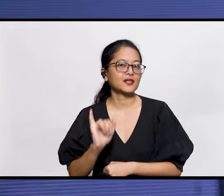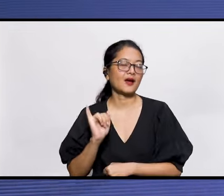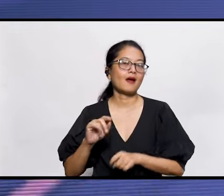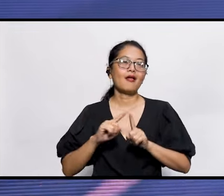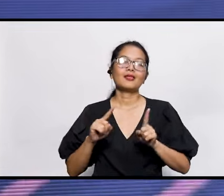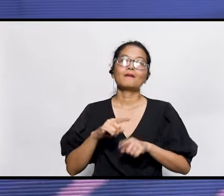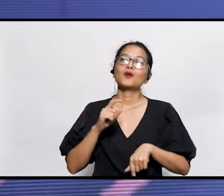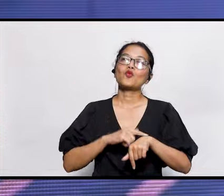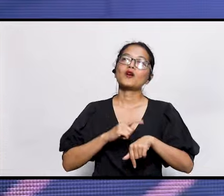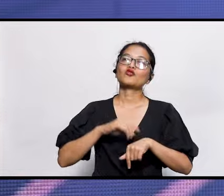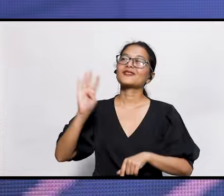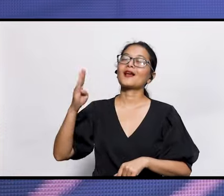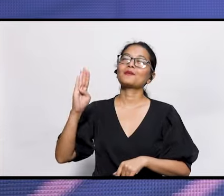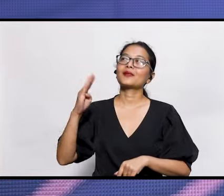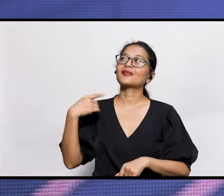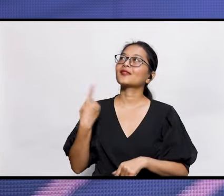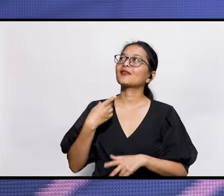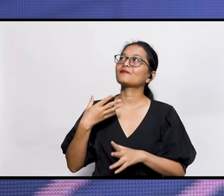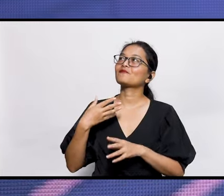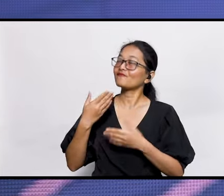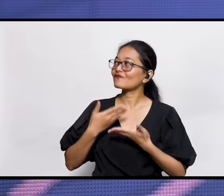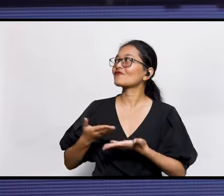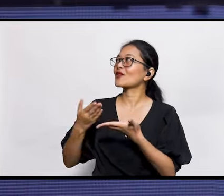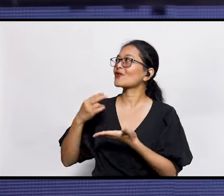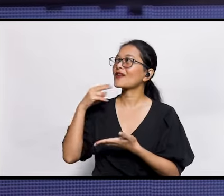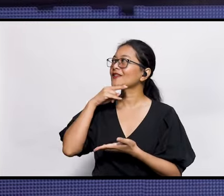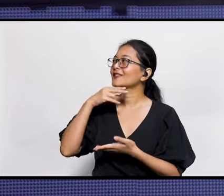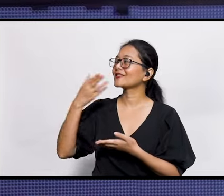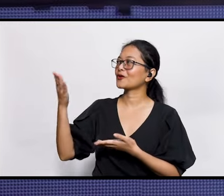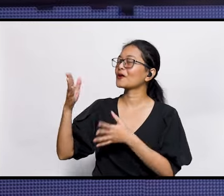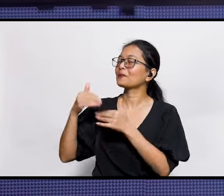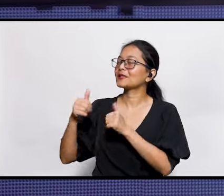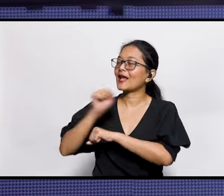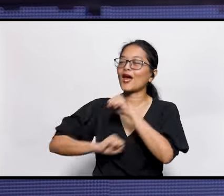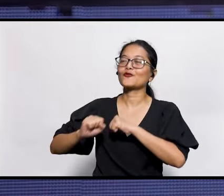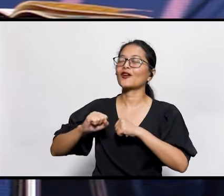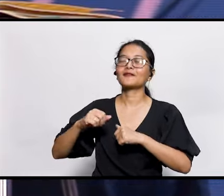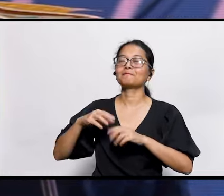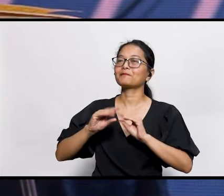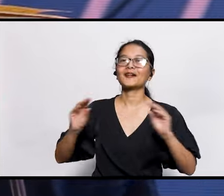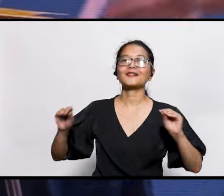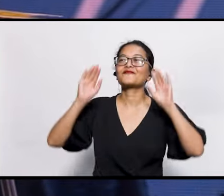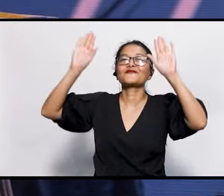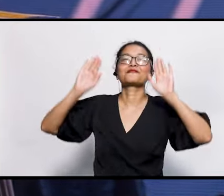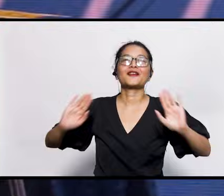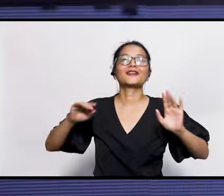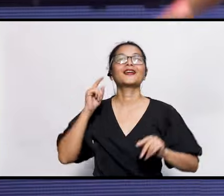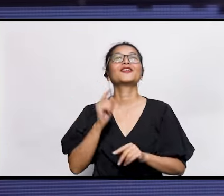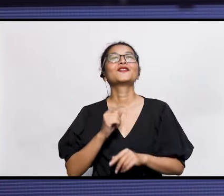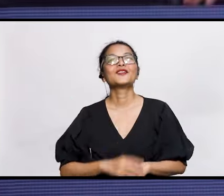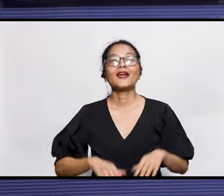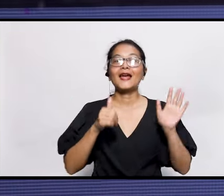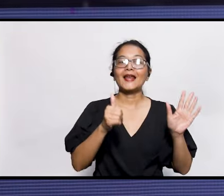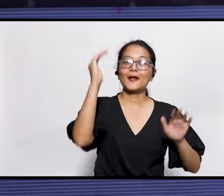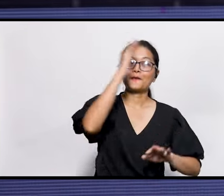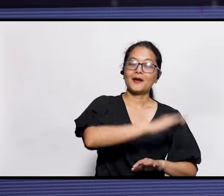kita mengizinkan Tuhan aktif melakukan karya yang luar biasa that's why 6 hari kita kerja 7